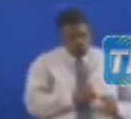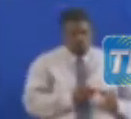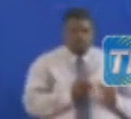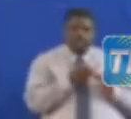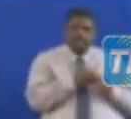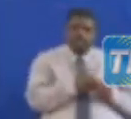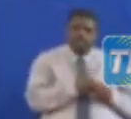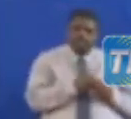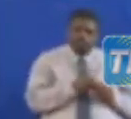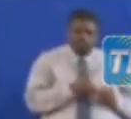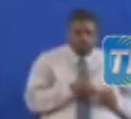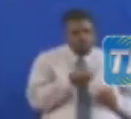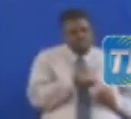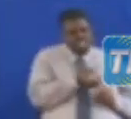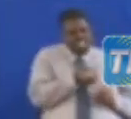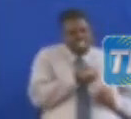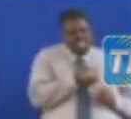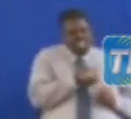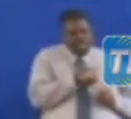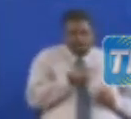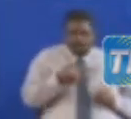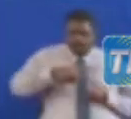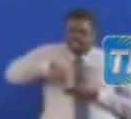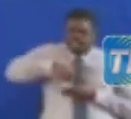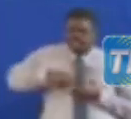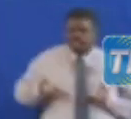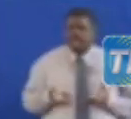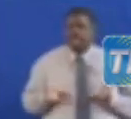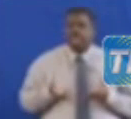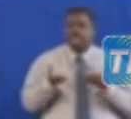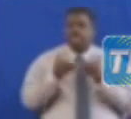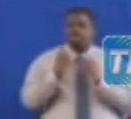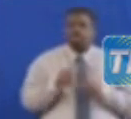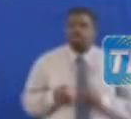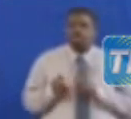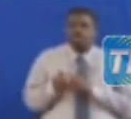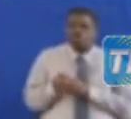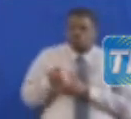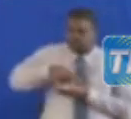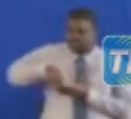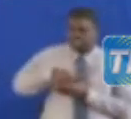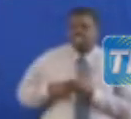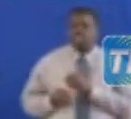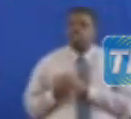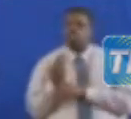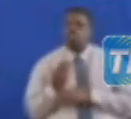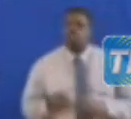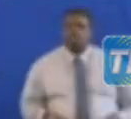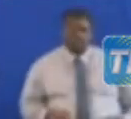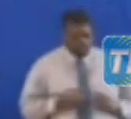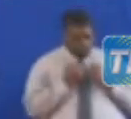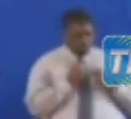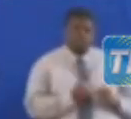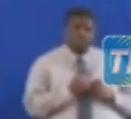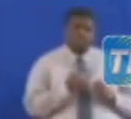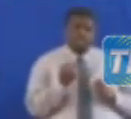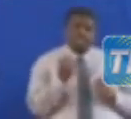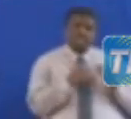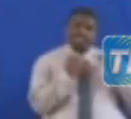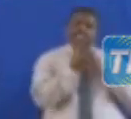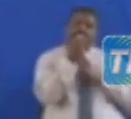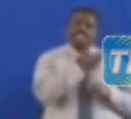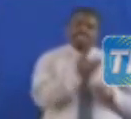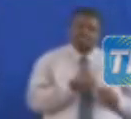utangamano katika maendeleo ya vijiji na miji ikiwemo miji midogo inayochipukia, kuimarisha taasisi za kijamii